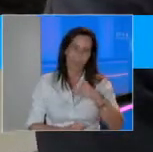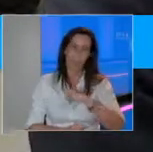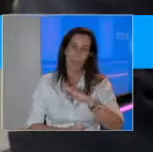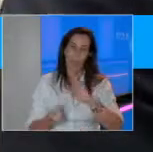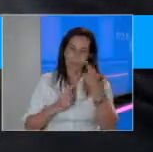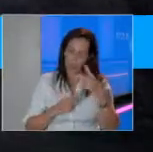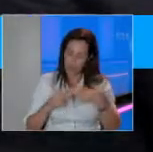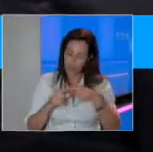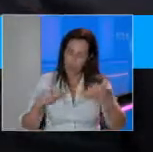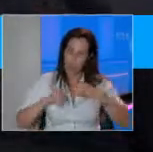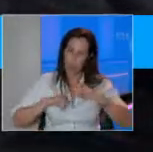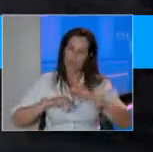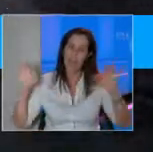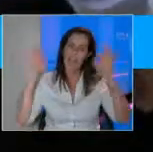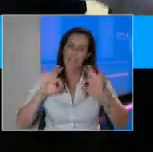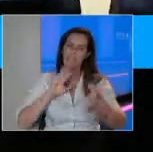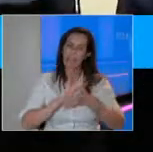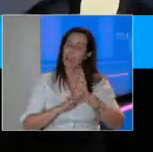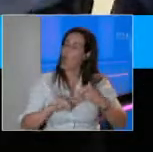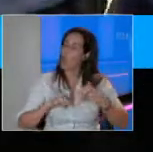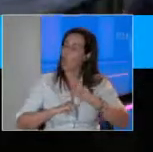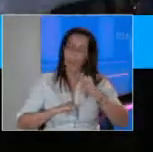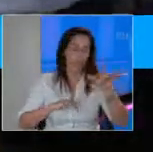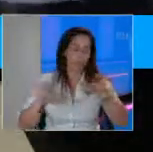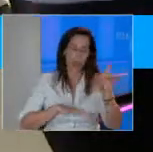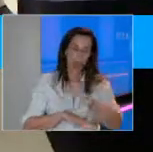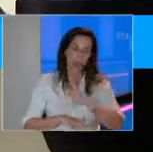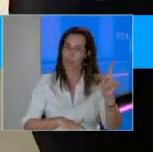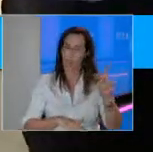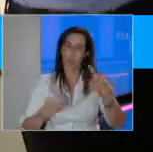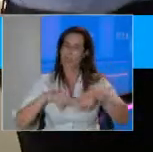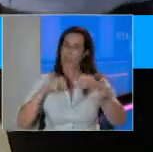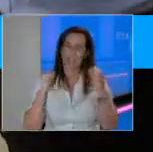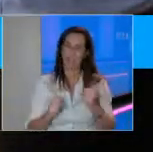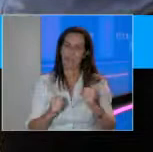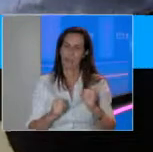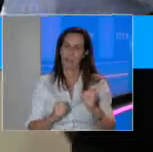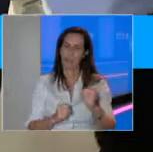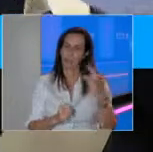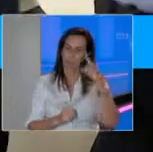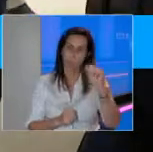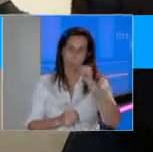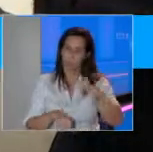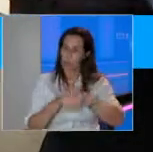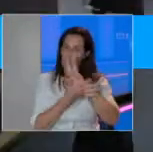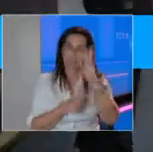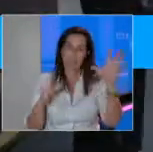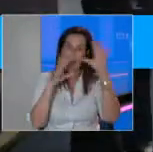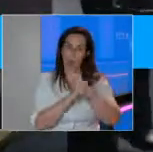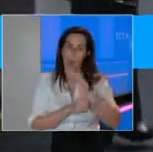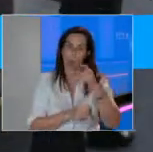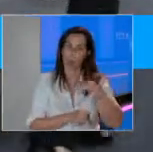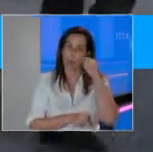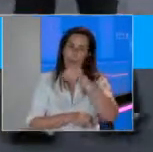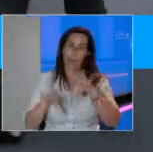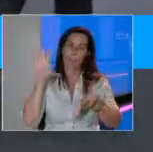אחד בשלב זה. ממש זה לא מעניין לא את הממשלה ובטח לא את הקבינט, כאשר ידוע שמחר ב-12 בלילה ייתכן